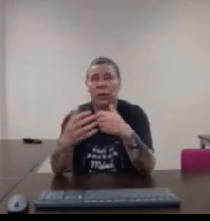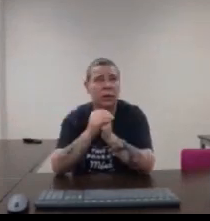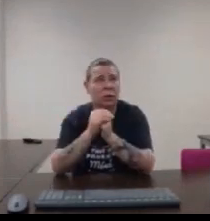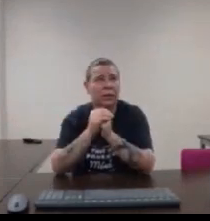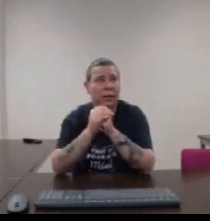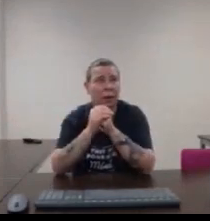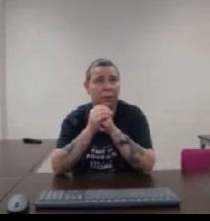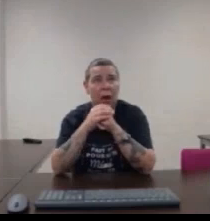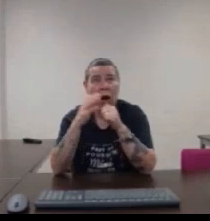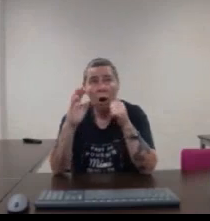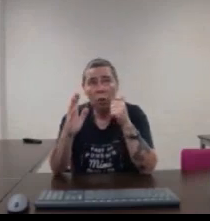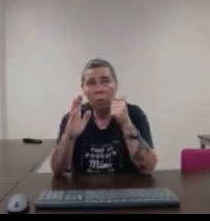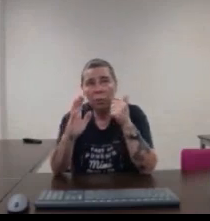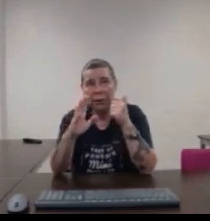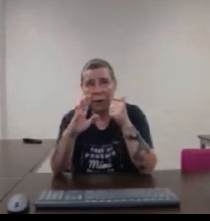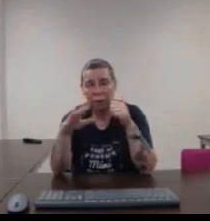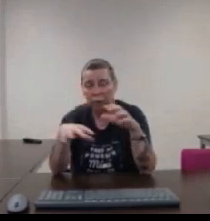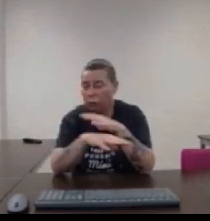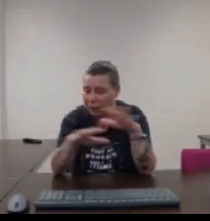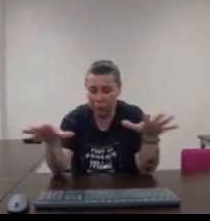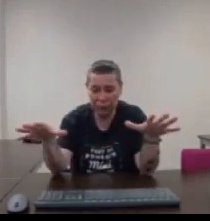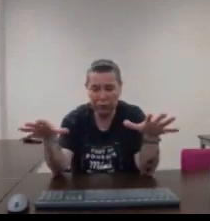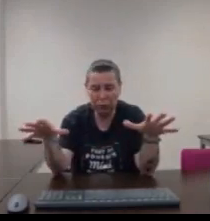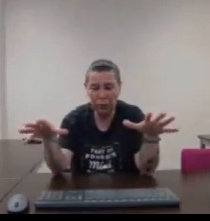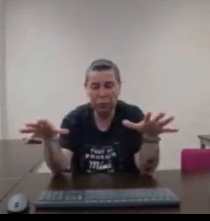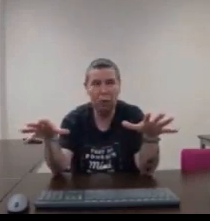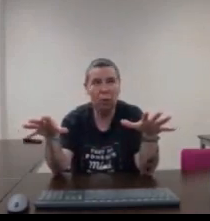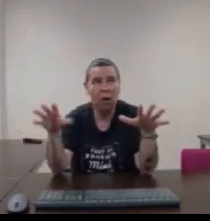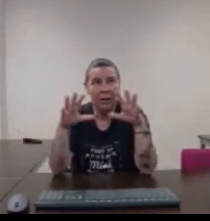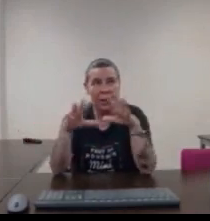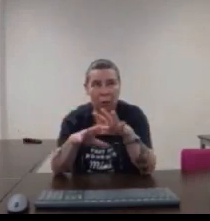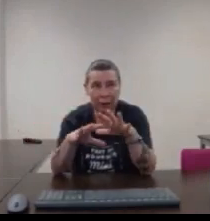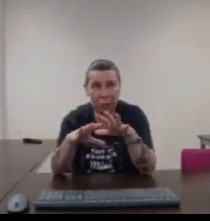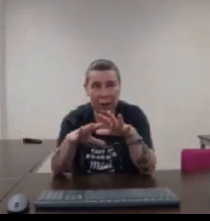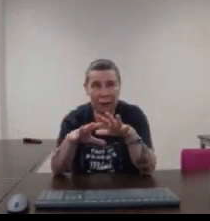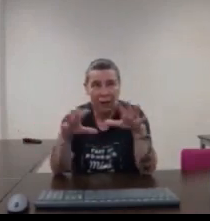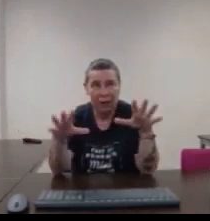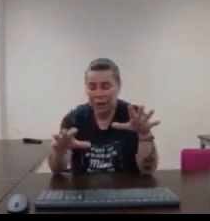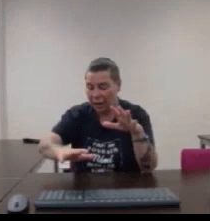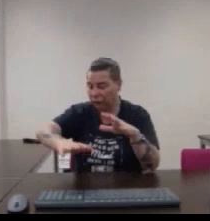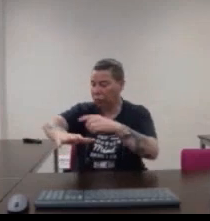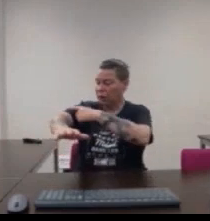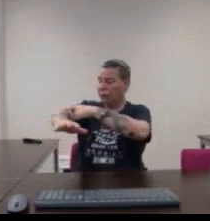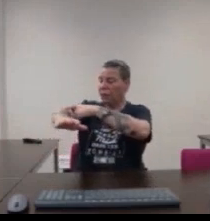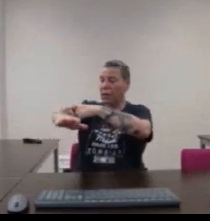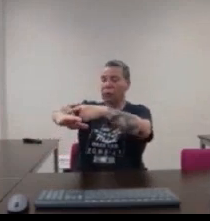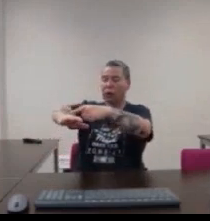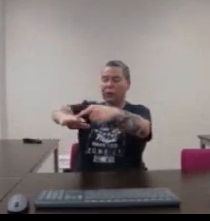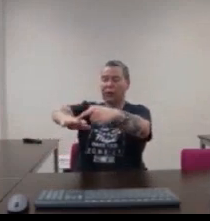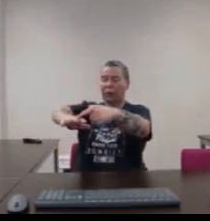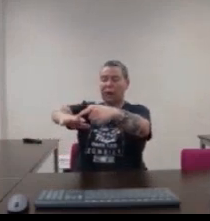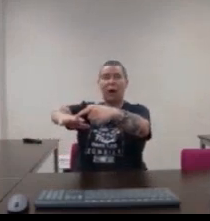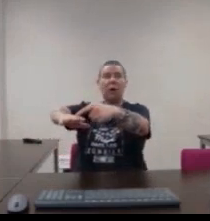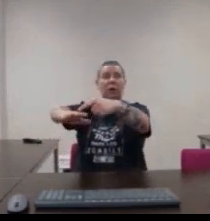vous dégourdir les jambes, etc. En gros, pour faire simple, dans la disposition de votre bureau, il y a 3 espaces. Il y a la zone qui fait la